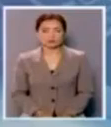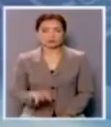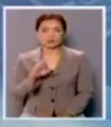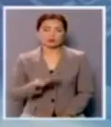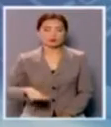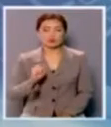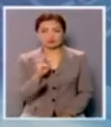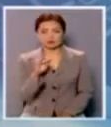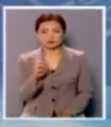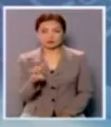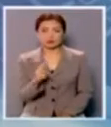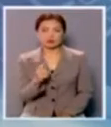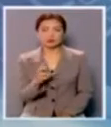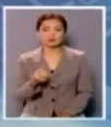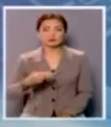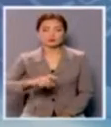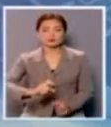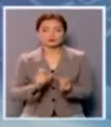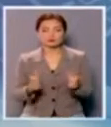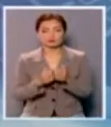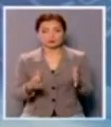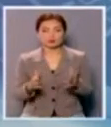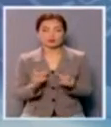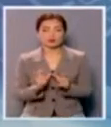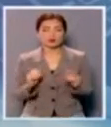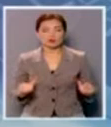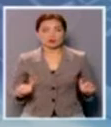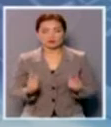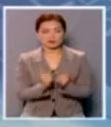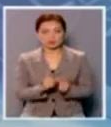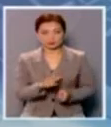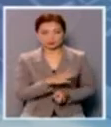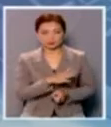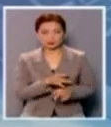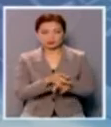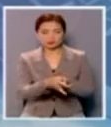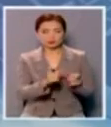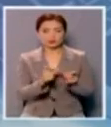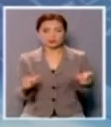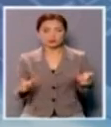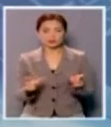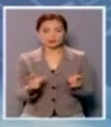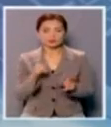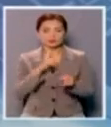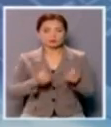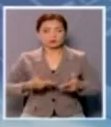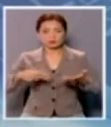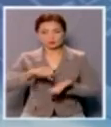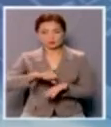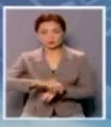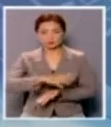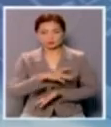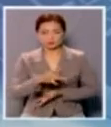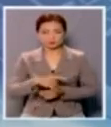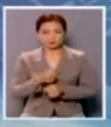Атырау облысының әкімі Махамбет Досмұхамбетов мектеп бітіруші дарынды түлектермен кездесті. Ал Шалғайдағы оқушылар жиынға онлайн қатысты.